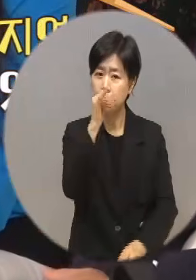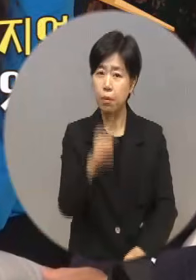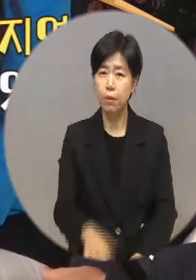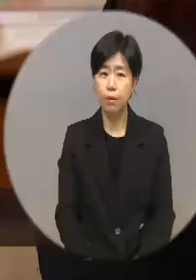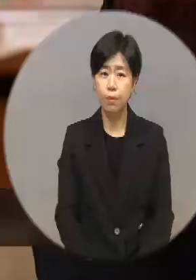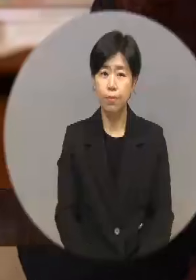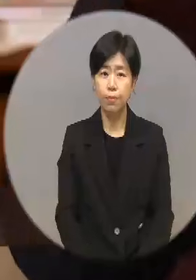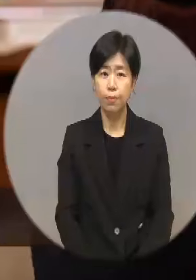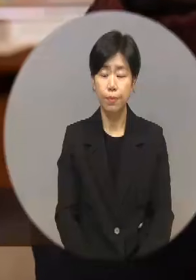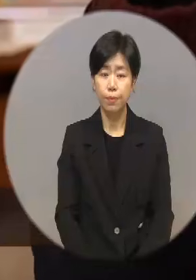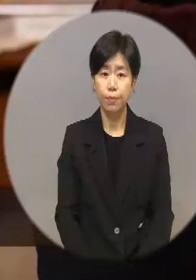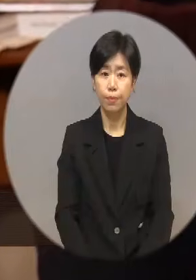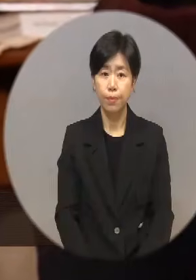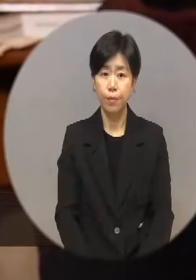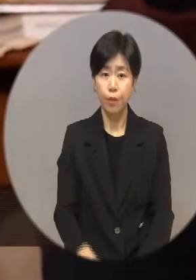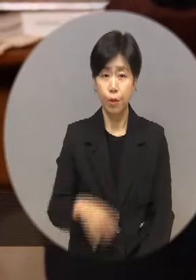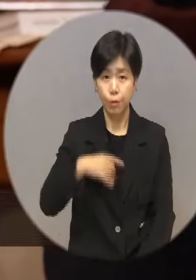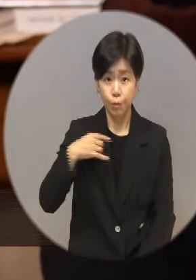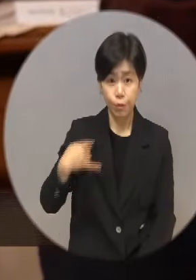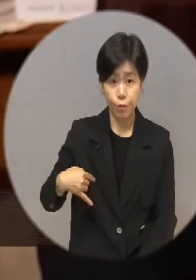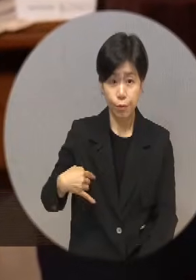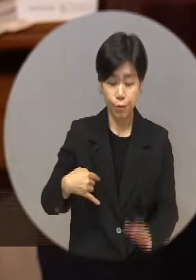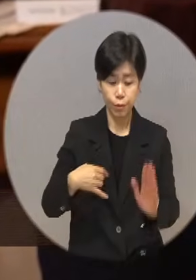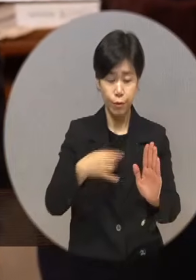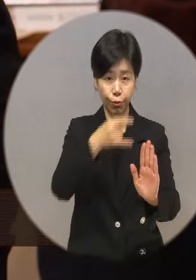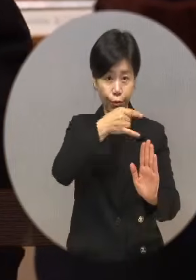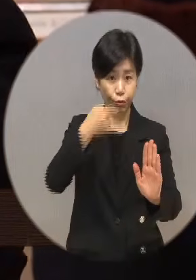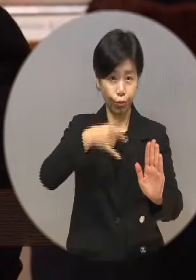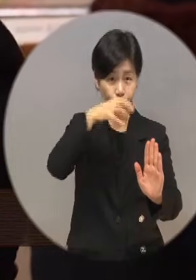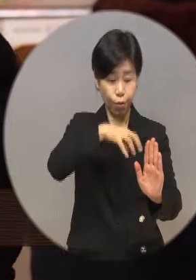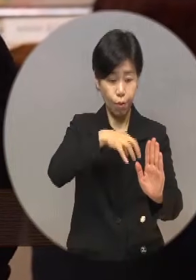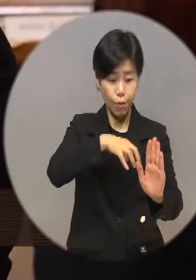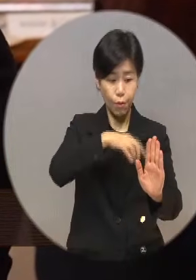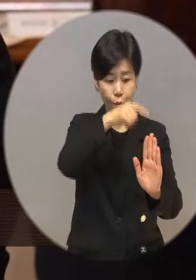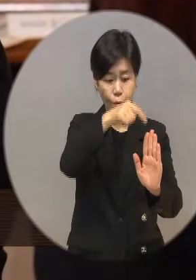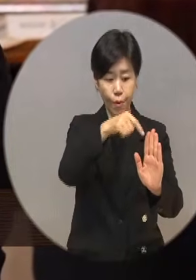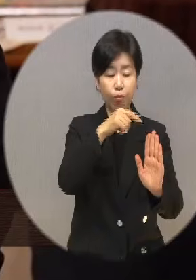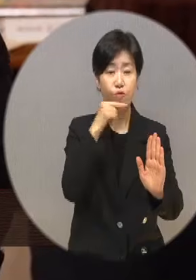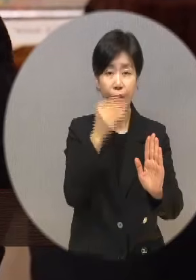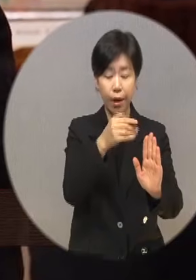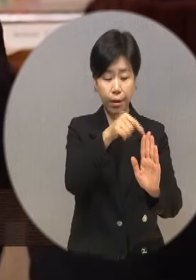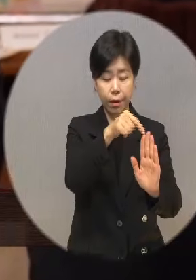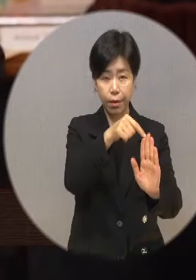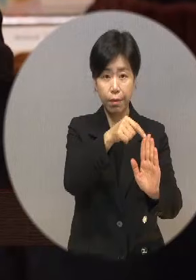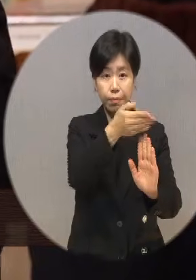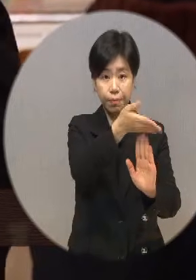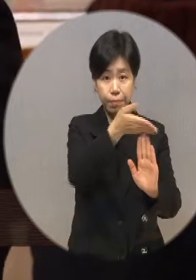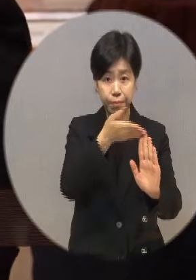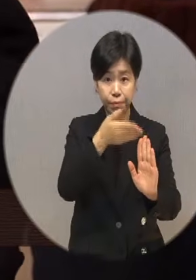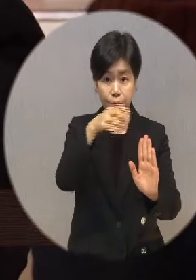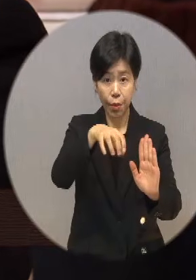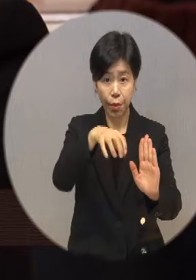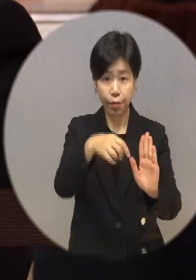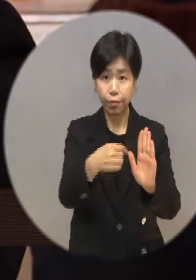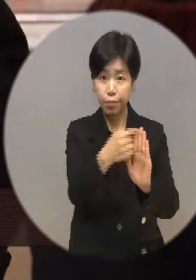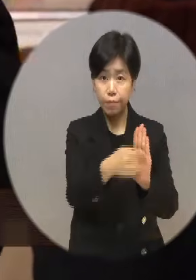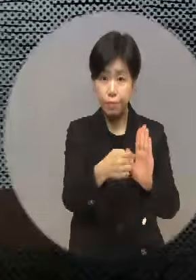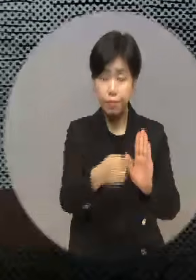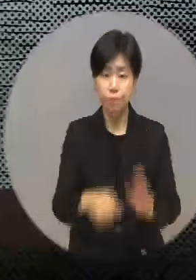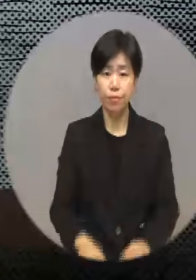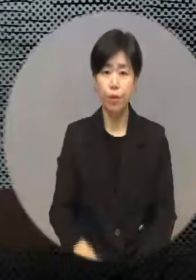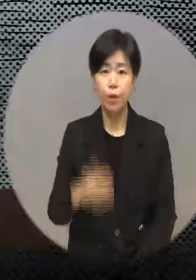있어요. 중국과 북한을 가로지르는 강에서 북향민 한 분이 이렇게 바지를 둥둥 걷고